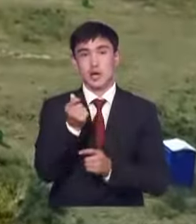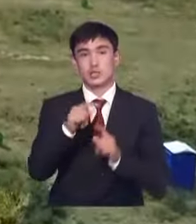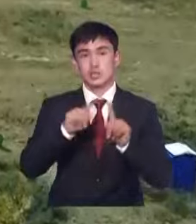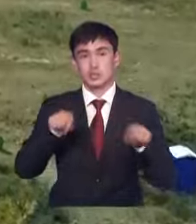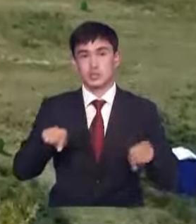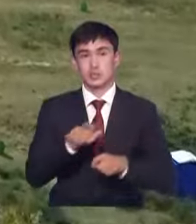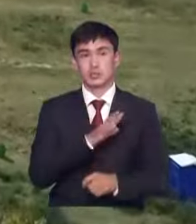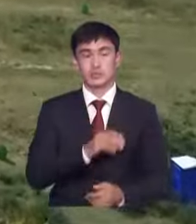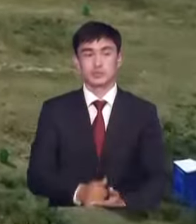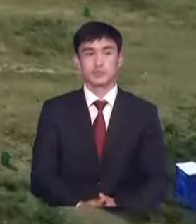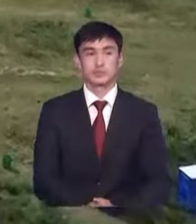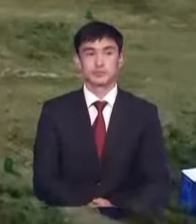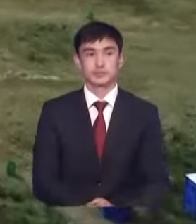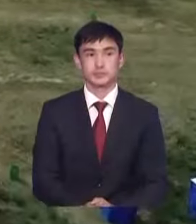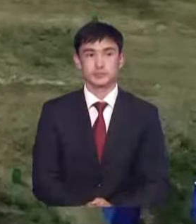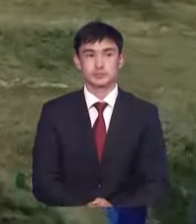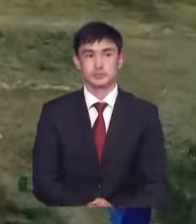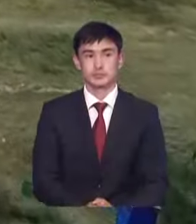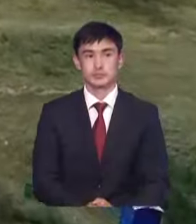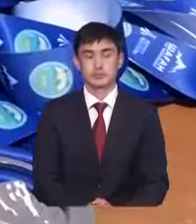ие болды.